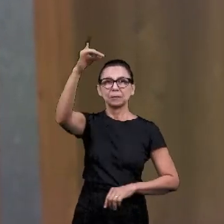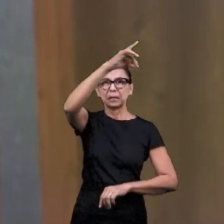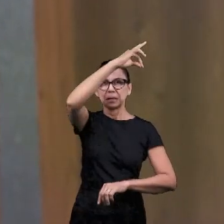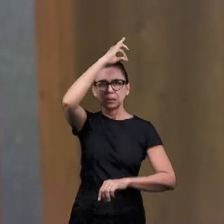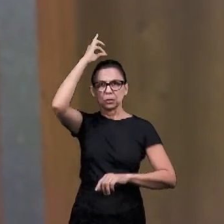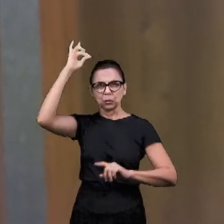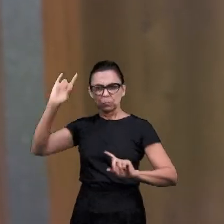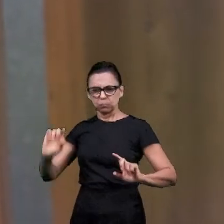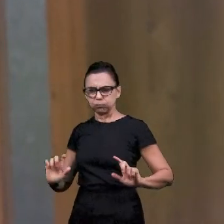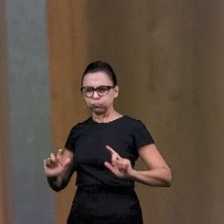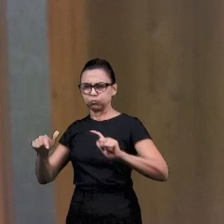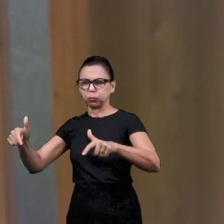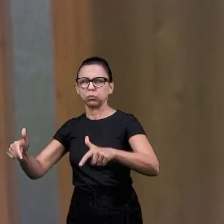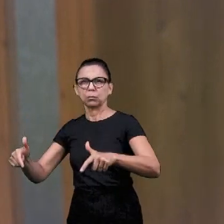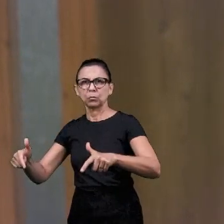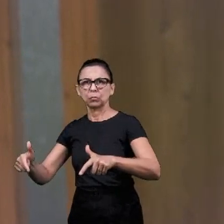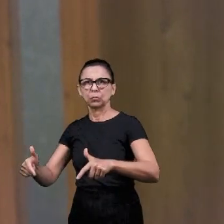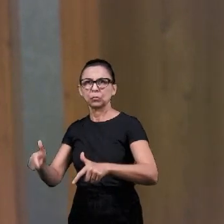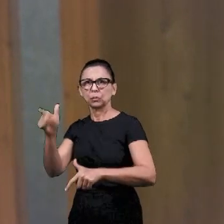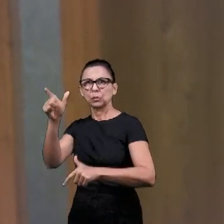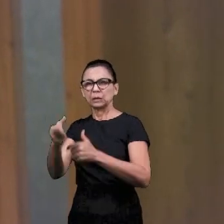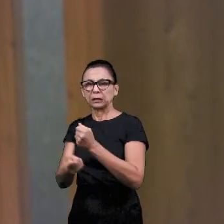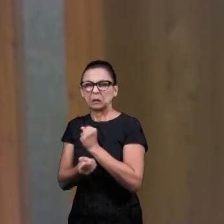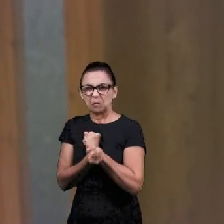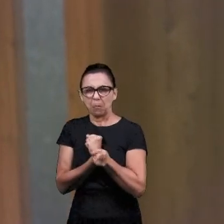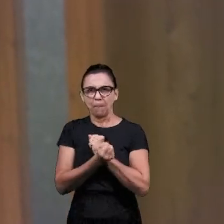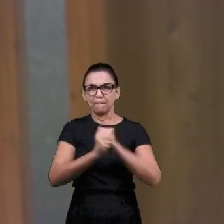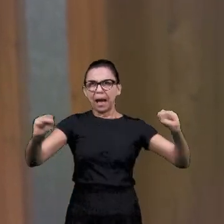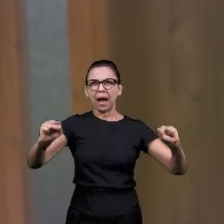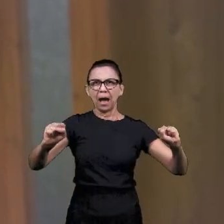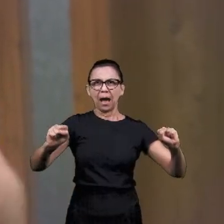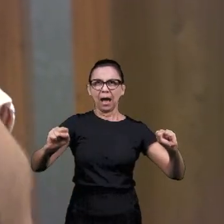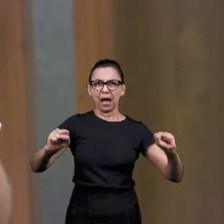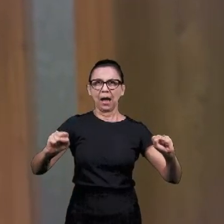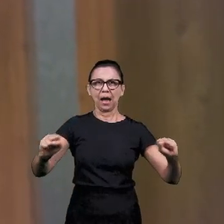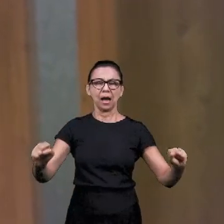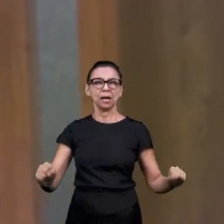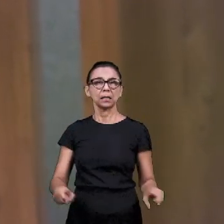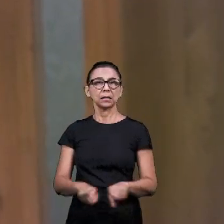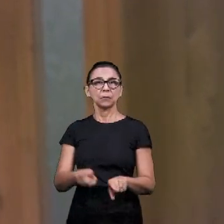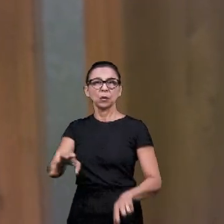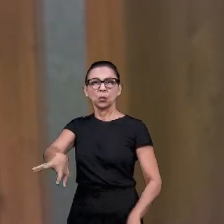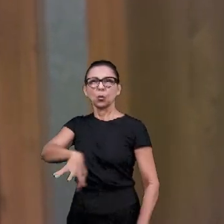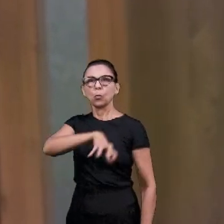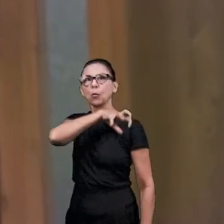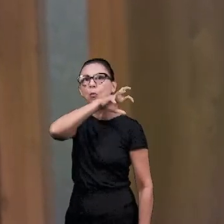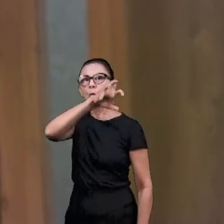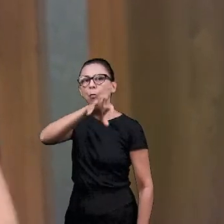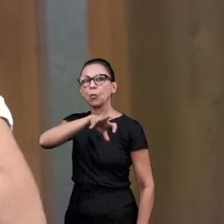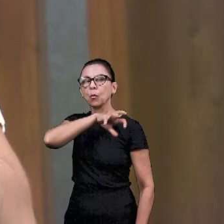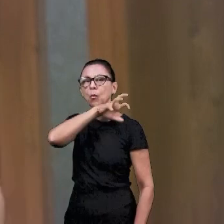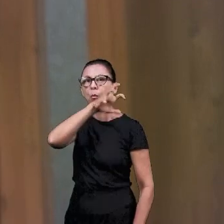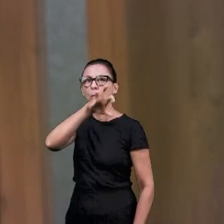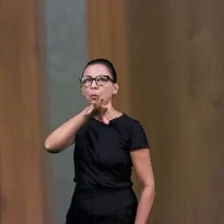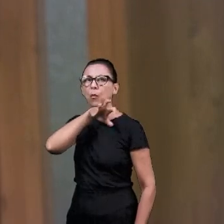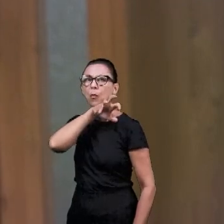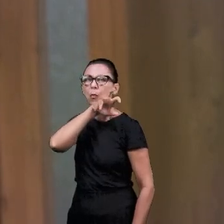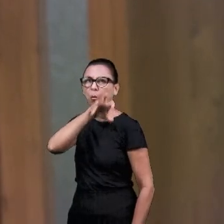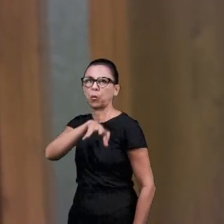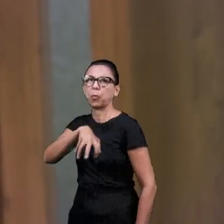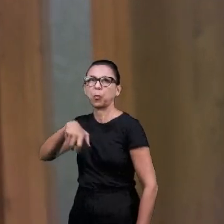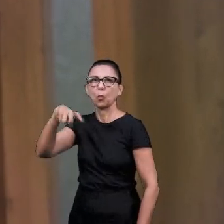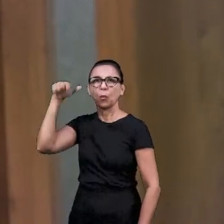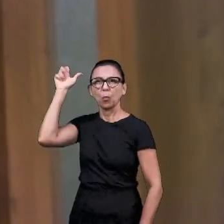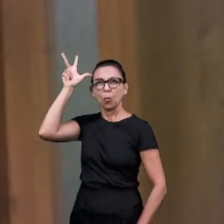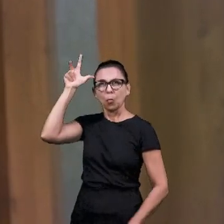a coupé ses cordes et avec les os d'un jument, il a détruit, il a blessé